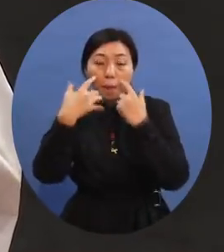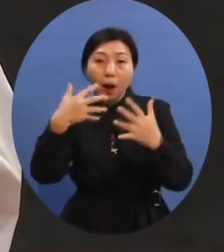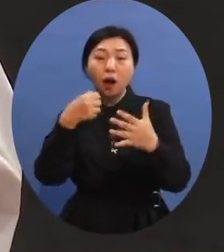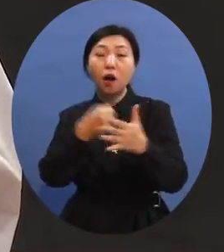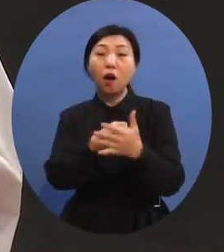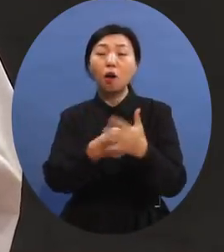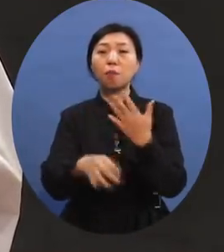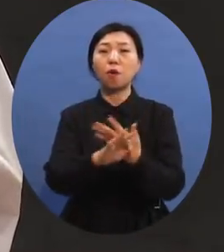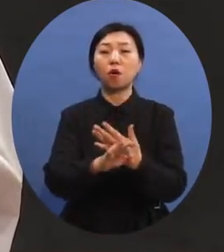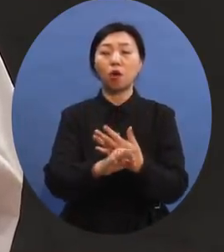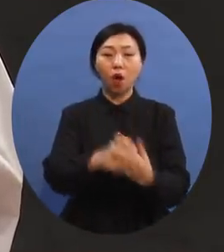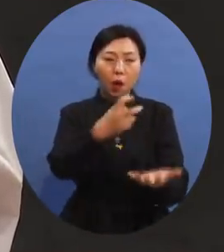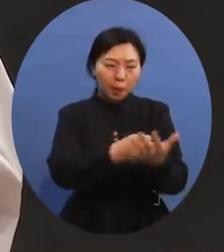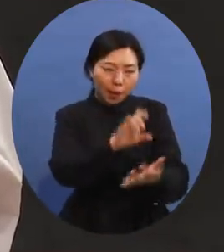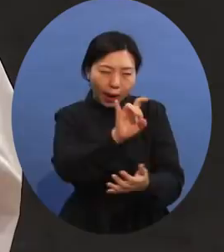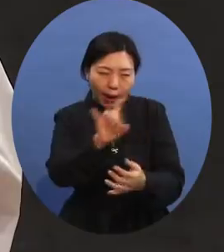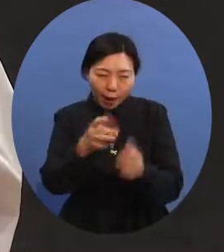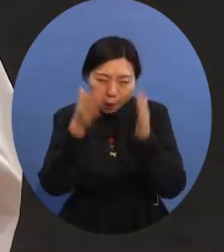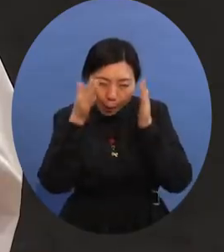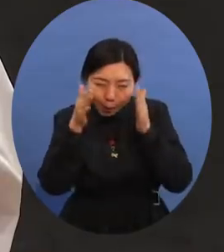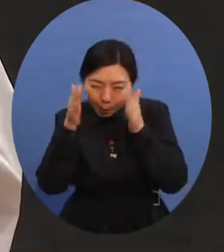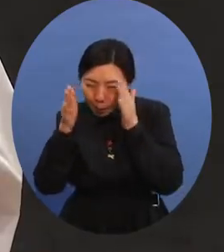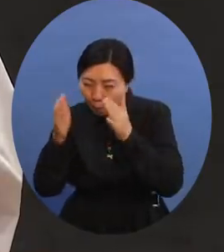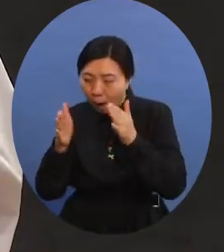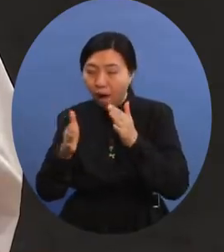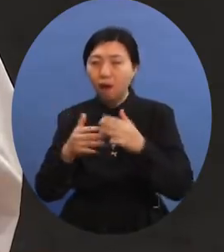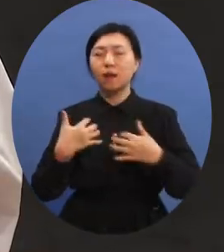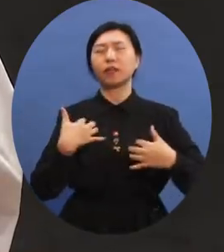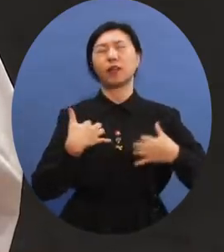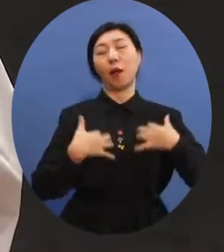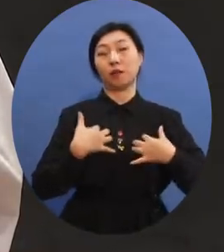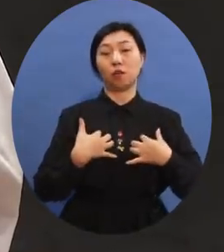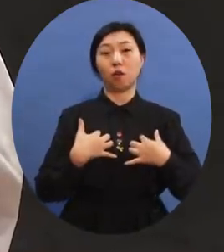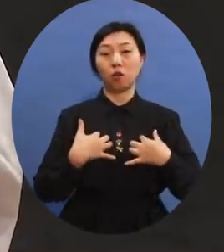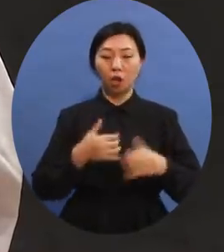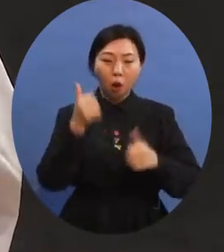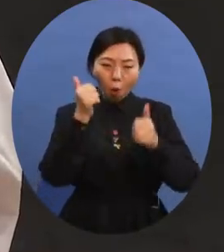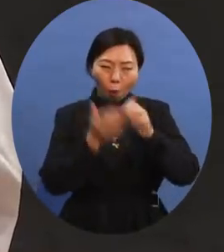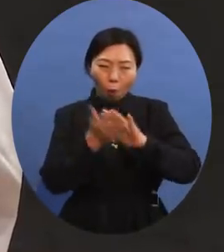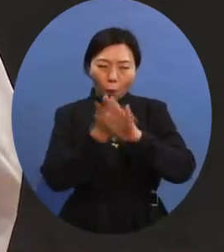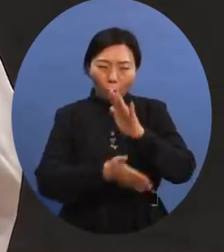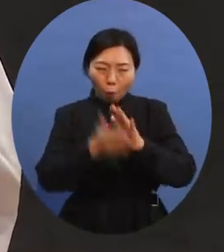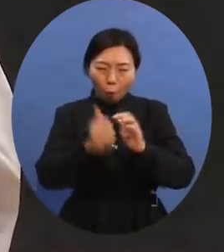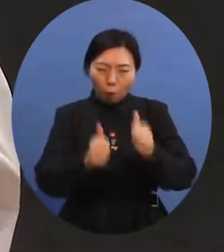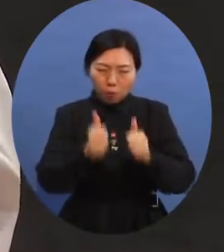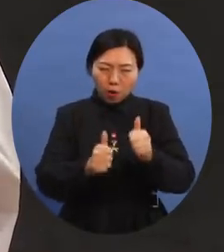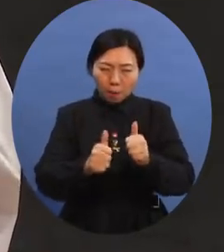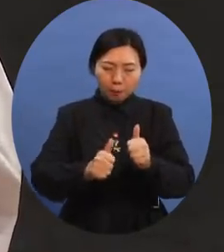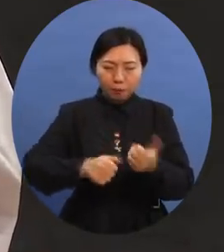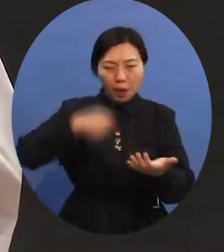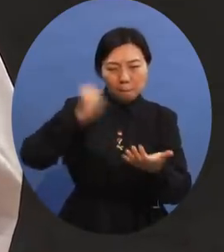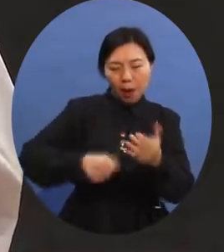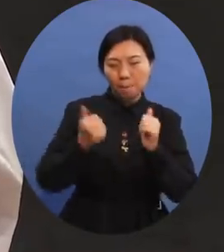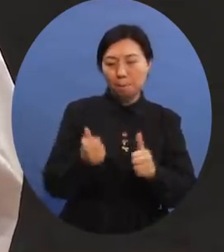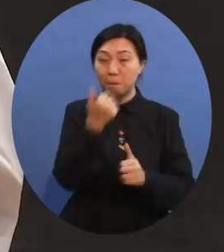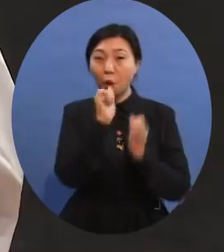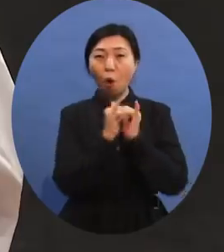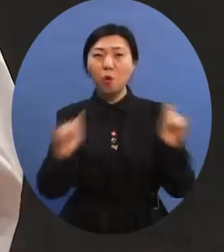하면 법률 하나하나 아는 게다 재미가 있잖아요. 그런데 자기는 고시 공부해가 월급 많이 받고 판검사 되는